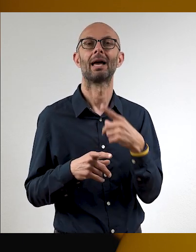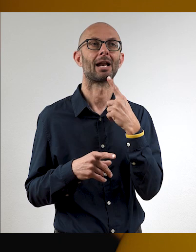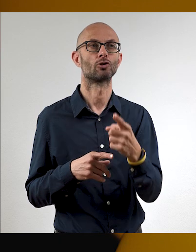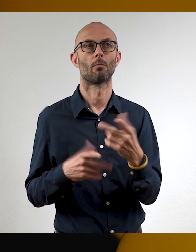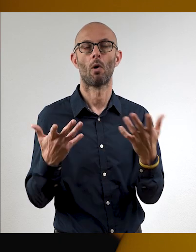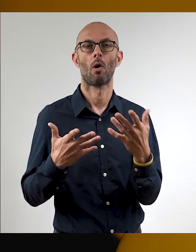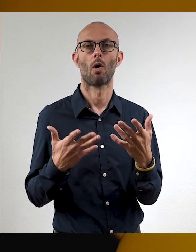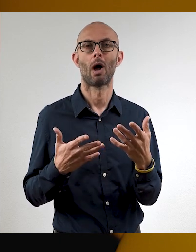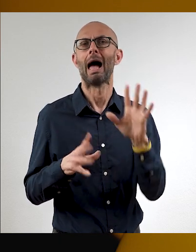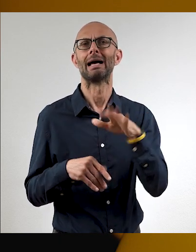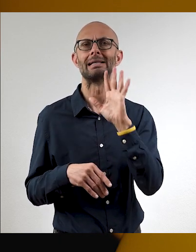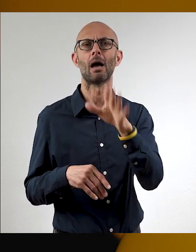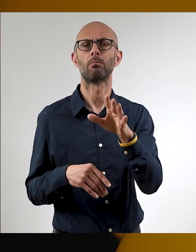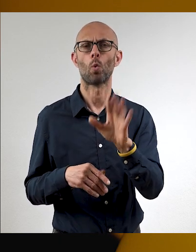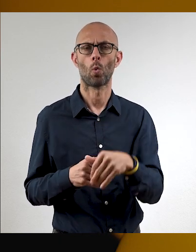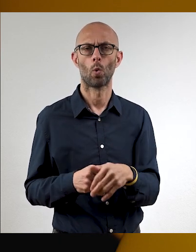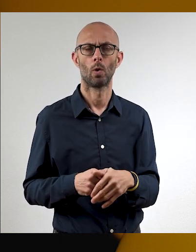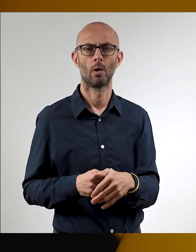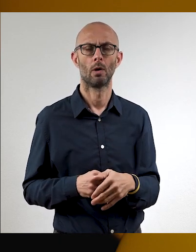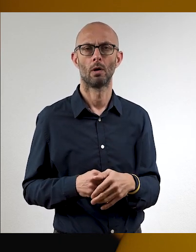izjave, kot so ah, saj bo,